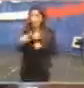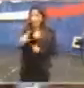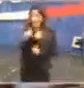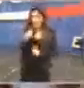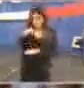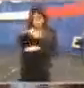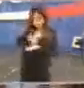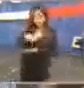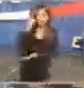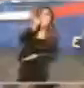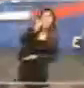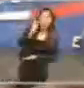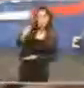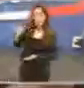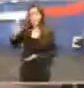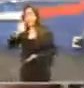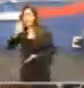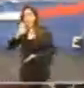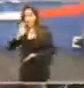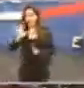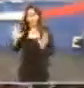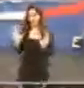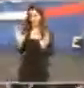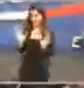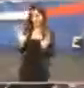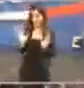e un papà.